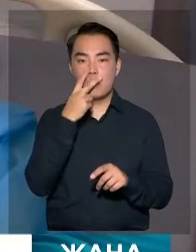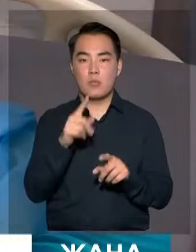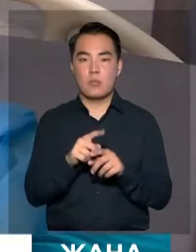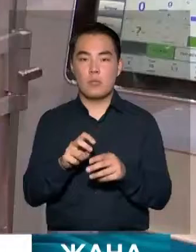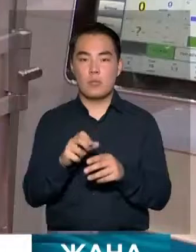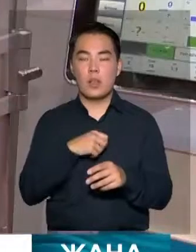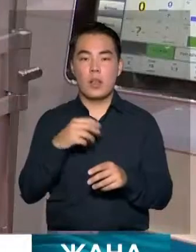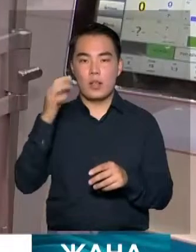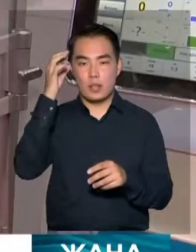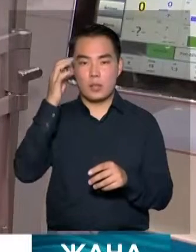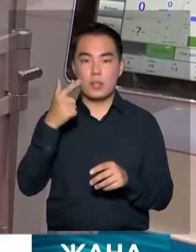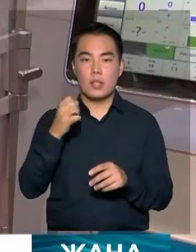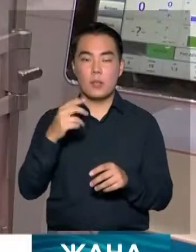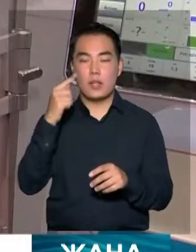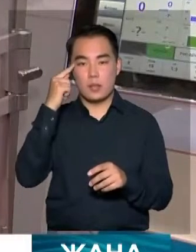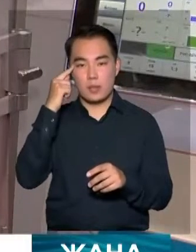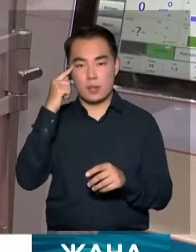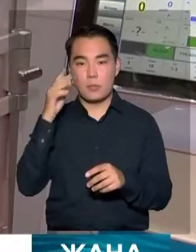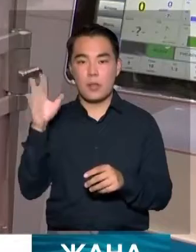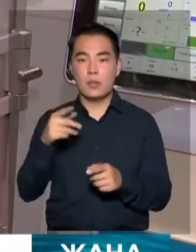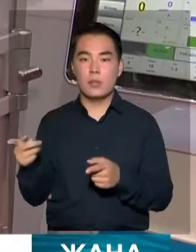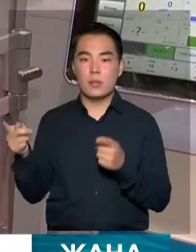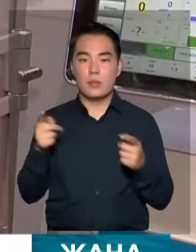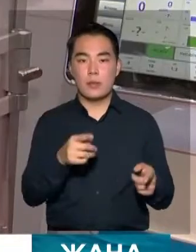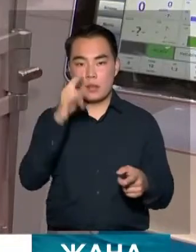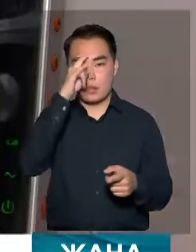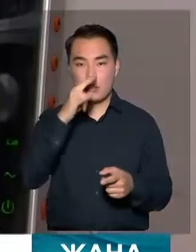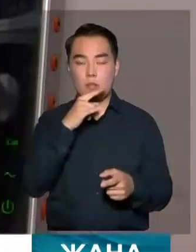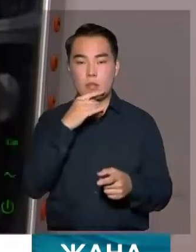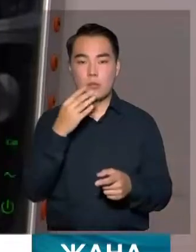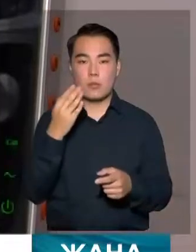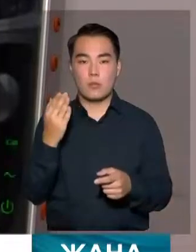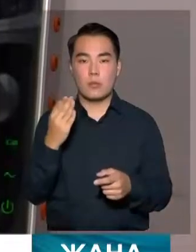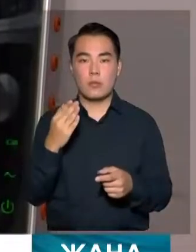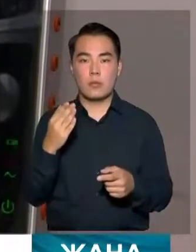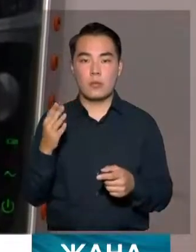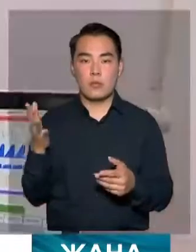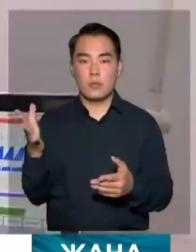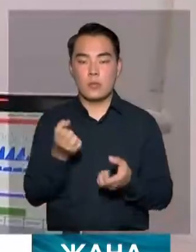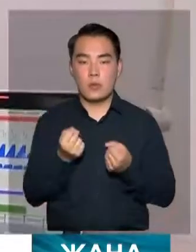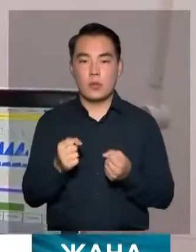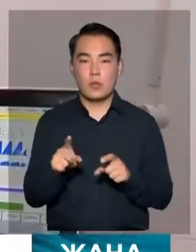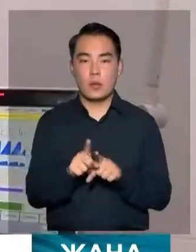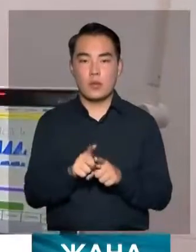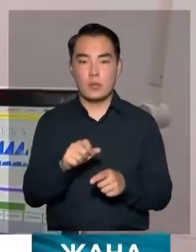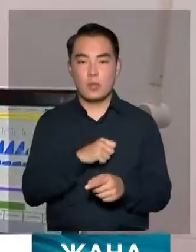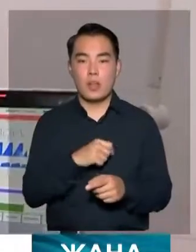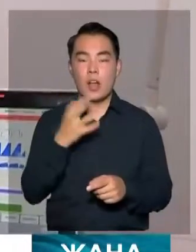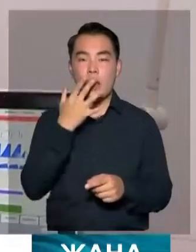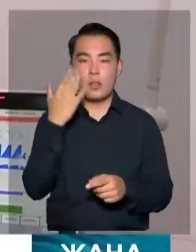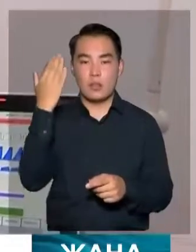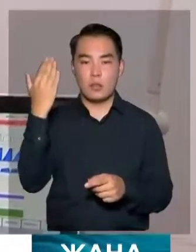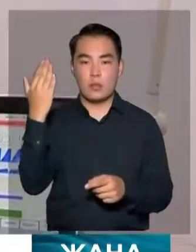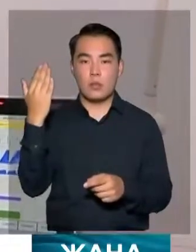дейін Германиядан, Қытайдан бірдекіл аппарат сатып алып келген Қазақстан мұны өзінде жасап шығуды бірден қолға алды. Шетелдік аппараттарының